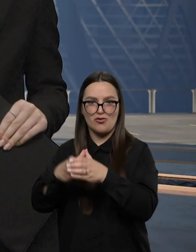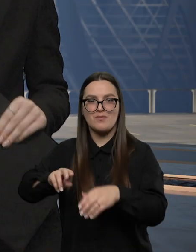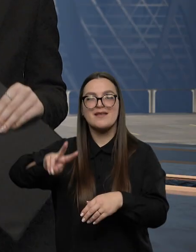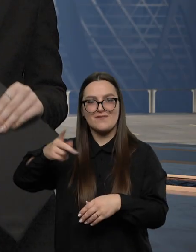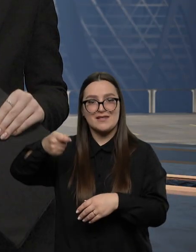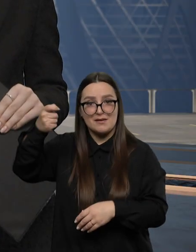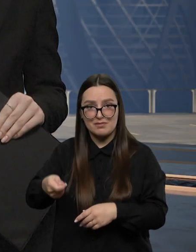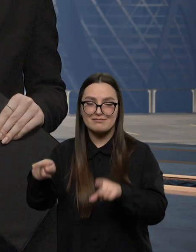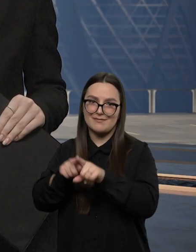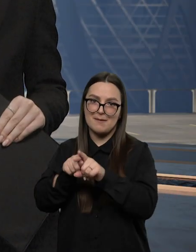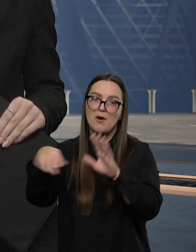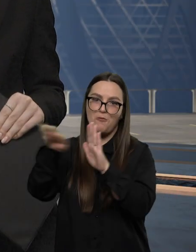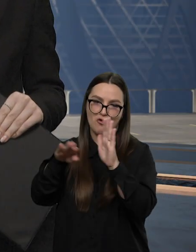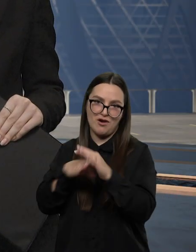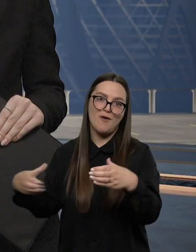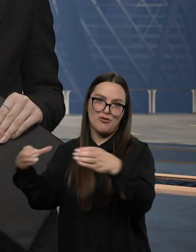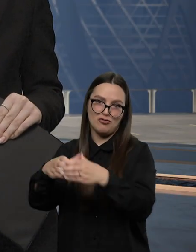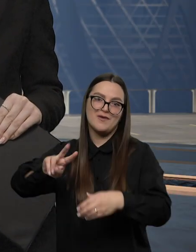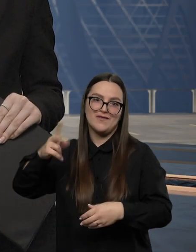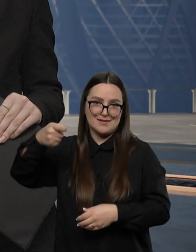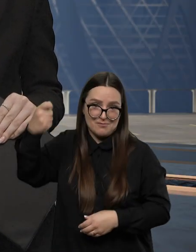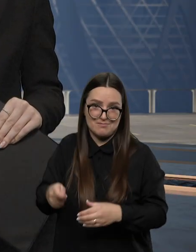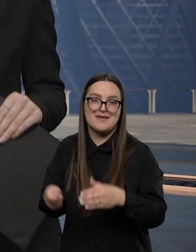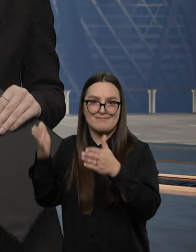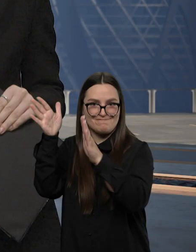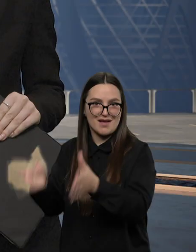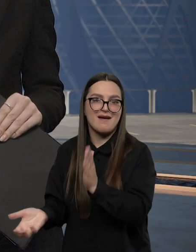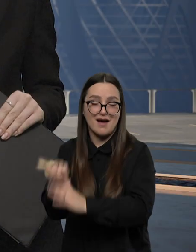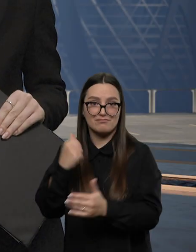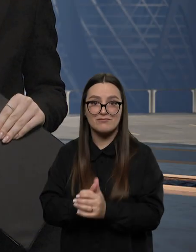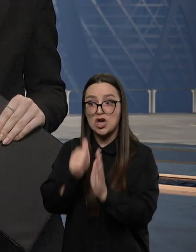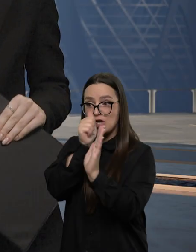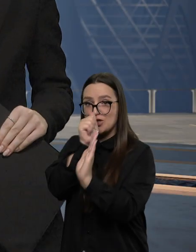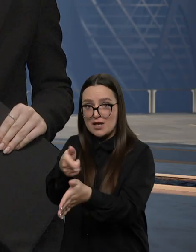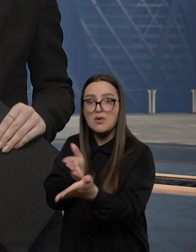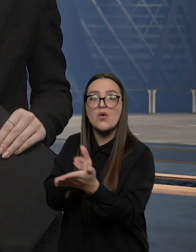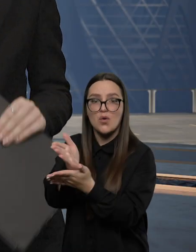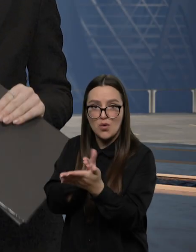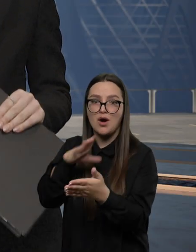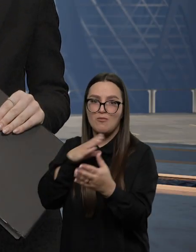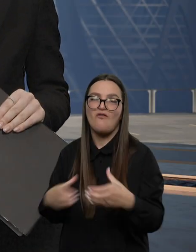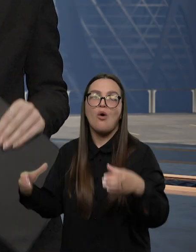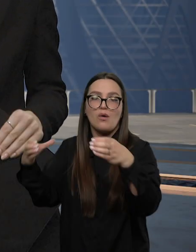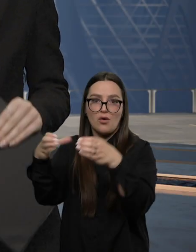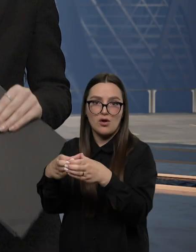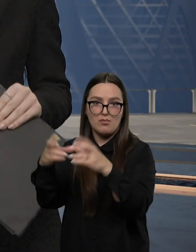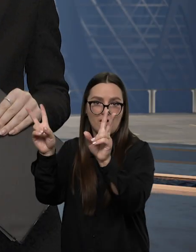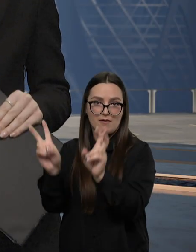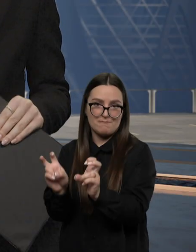viceprezidentu bei programų grupės vyresniuoju viceprezidentu. Apie 6 metus teko būti